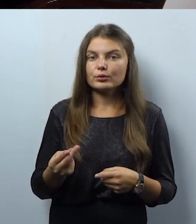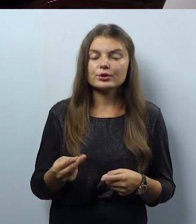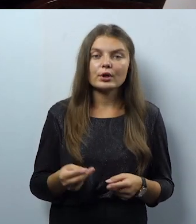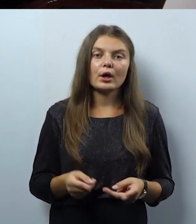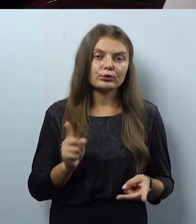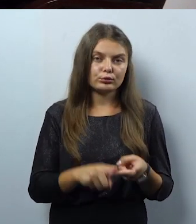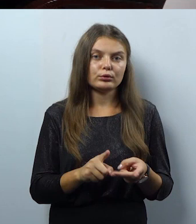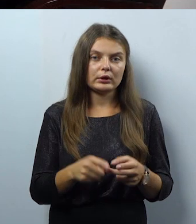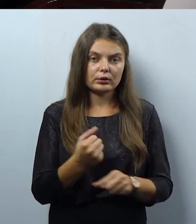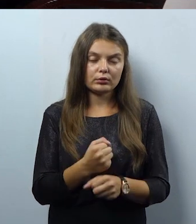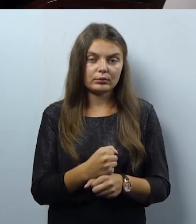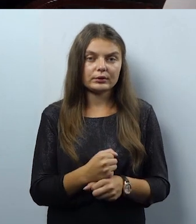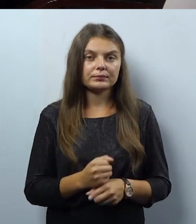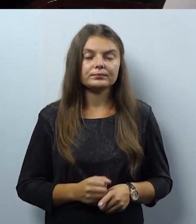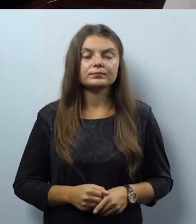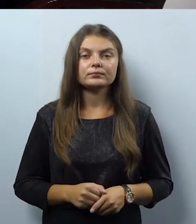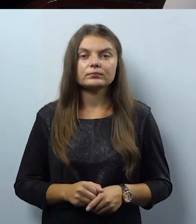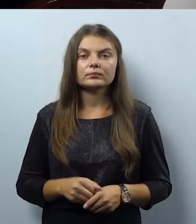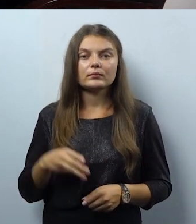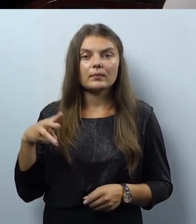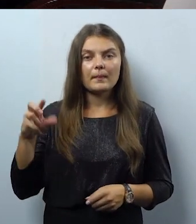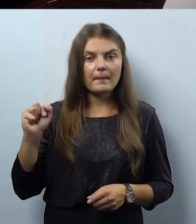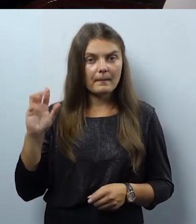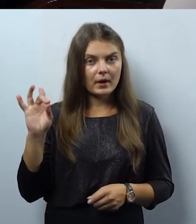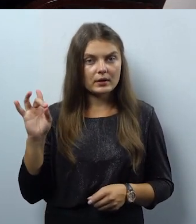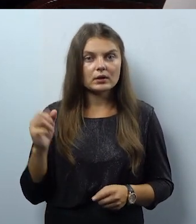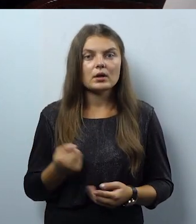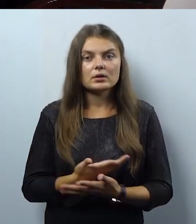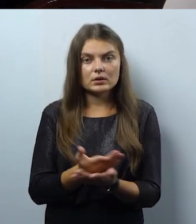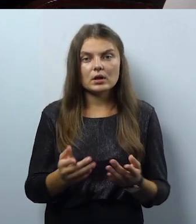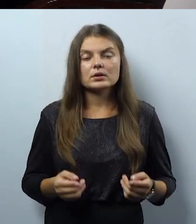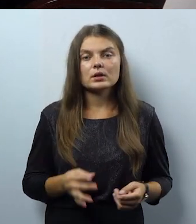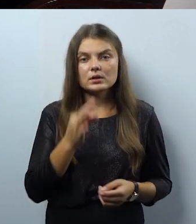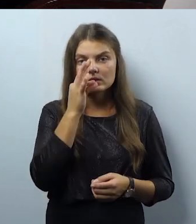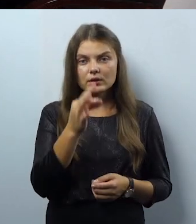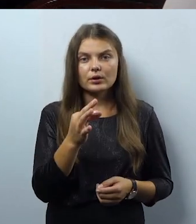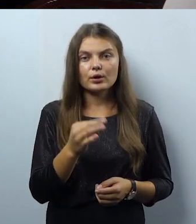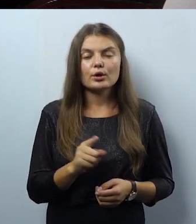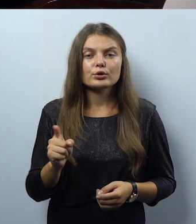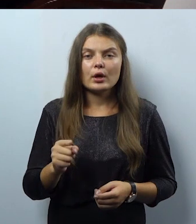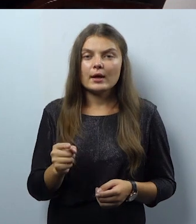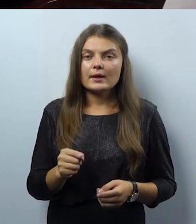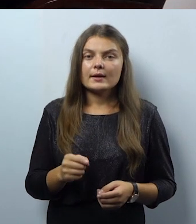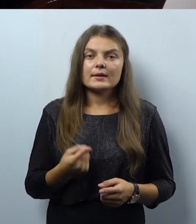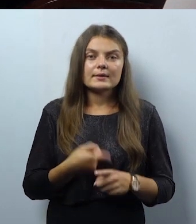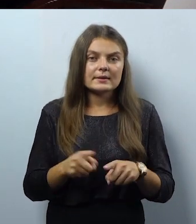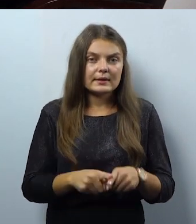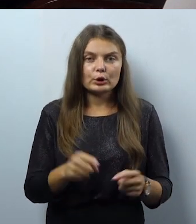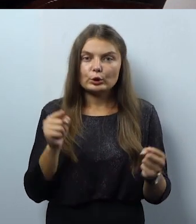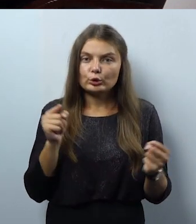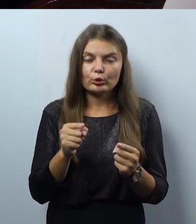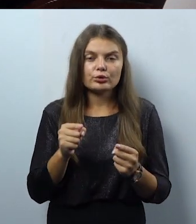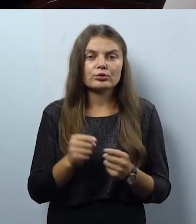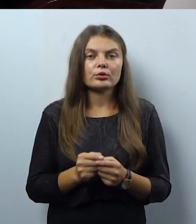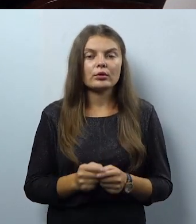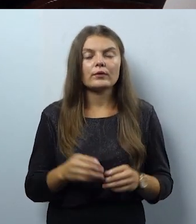мер могла пустити це як призначення цільових коштів, бо це цільове призначення. Не треба було пускати через Прозоро.